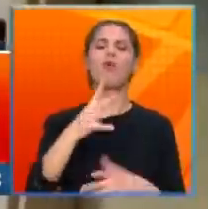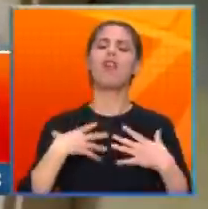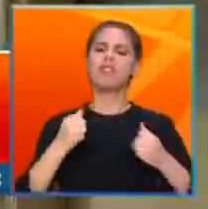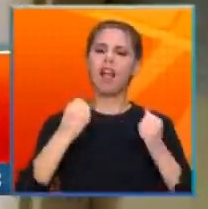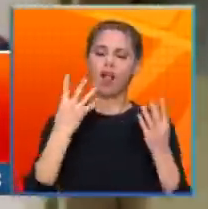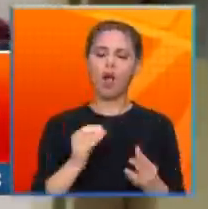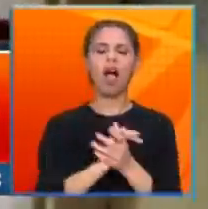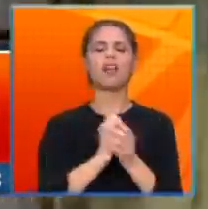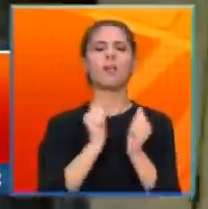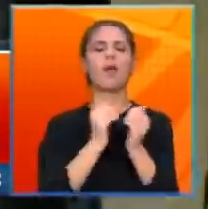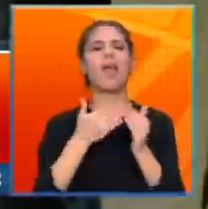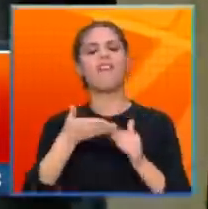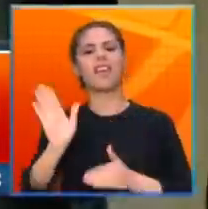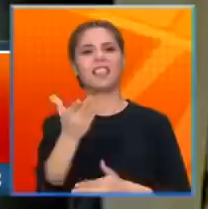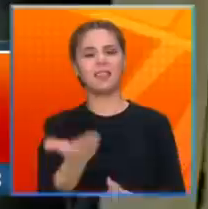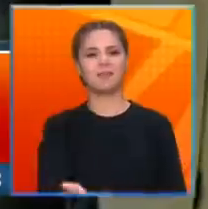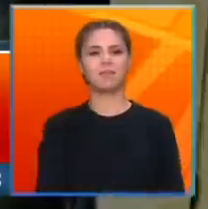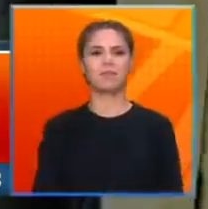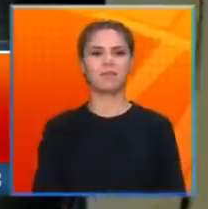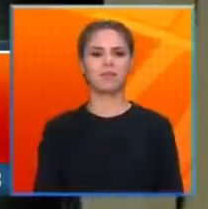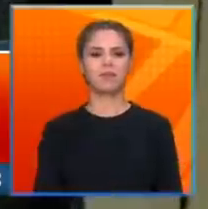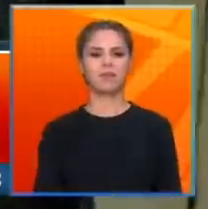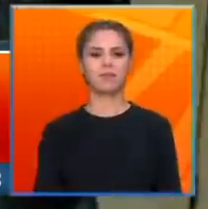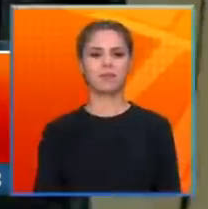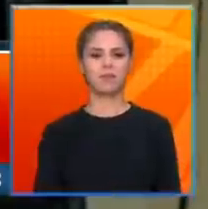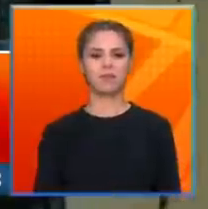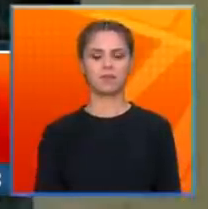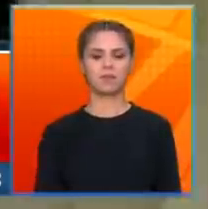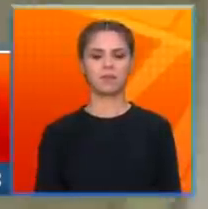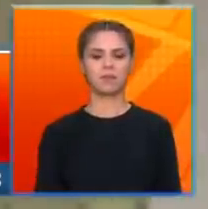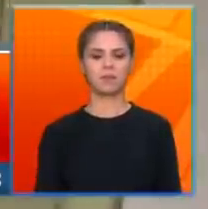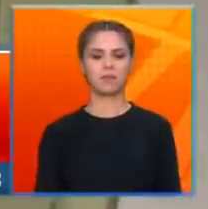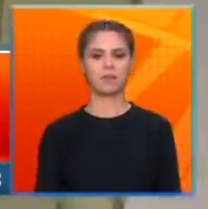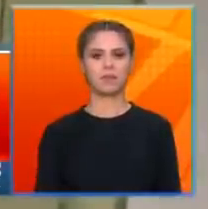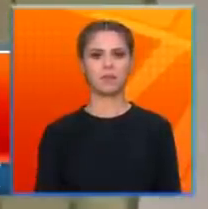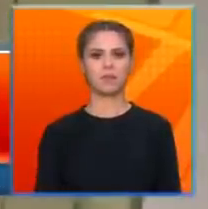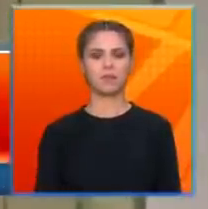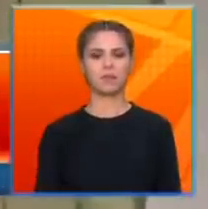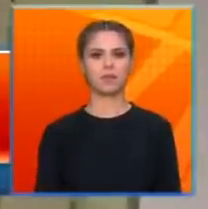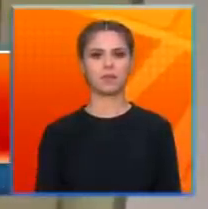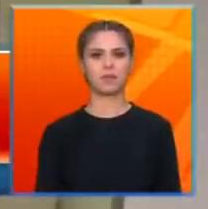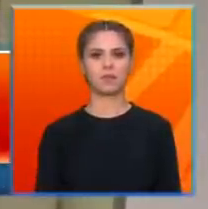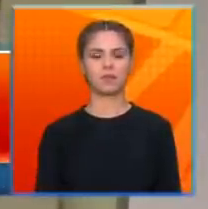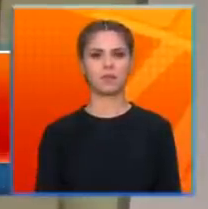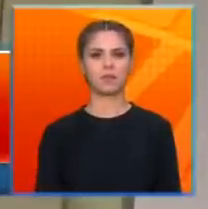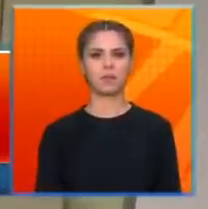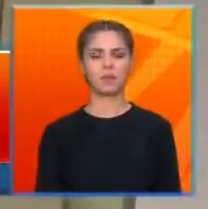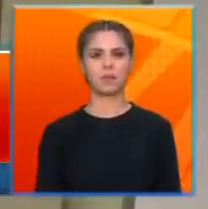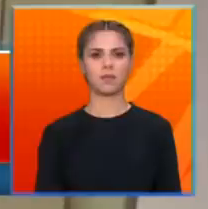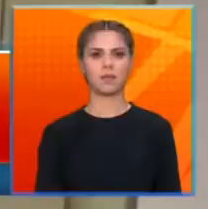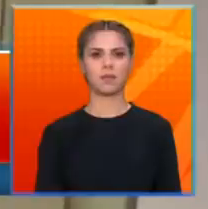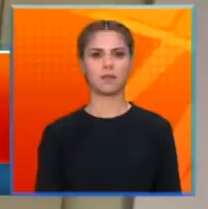kavuşup alkışlarla uğurlandı. Hastanın duası mabuldur ya Rabbi. Gönüllerinde,